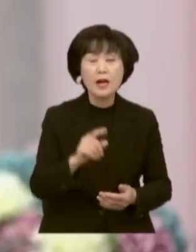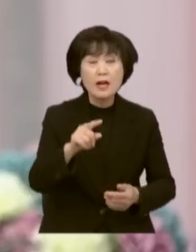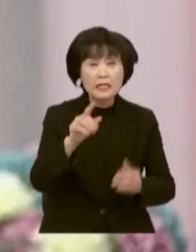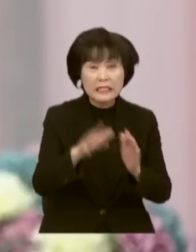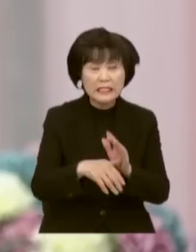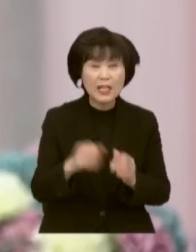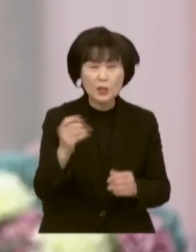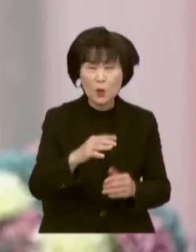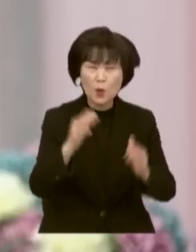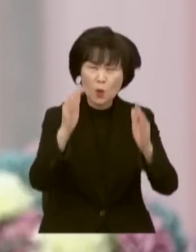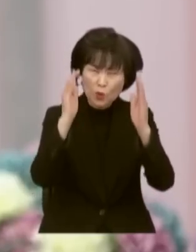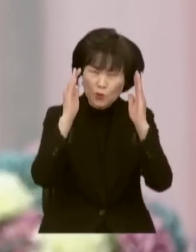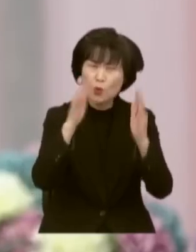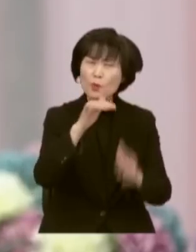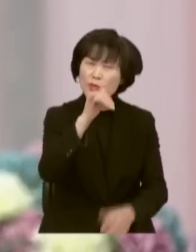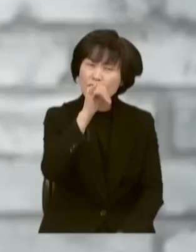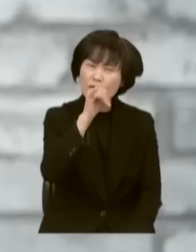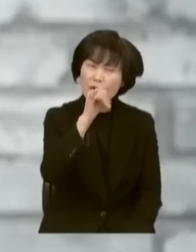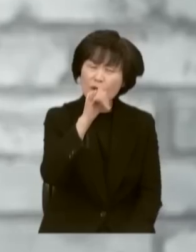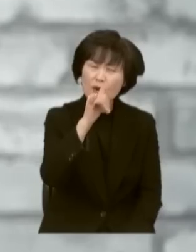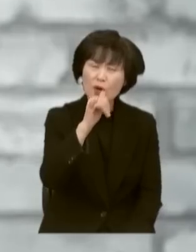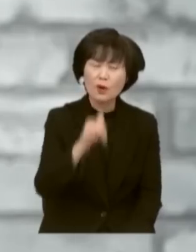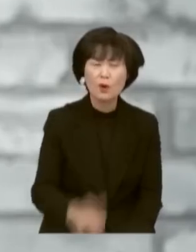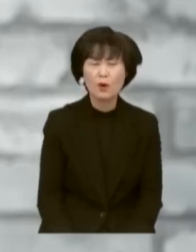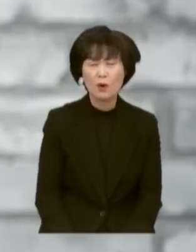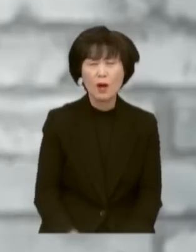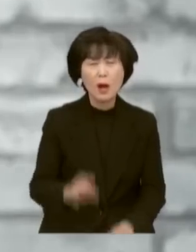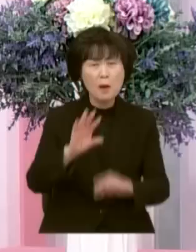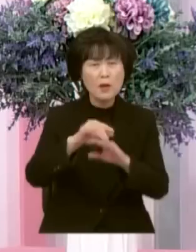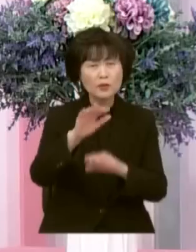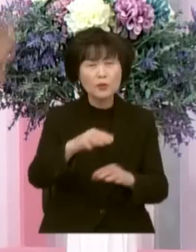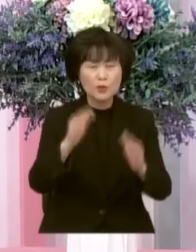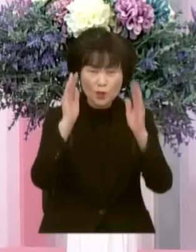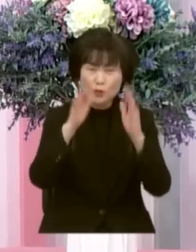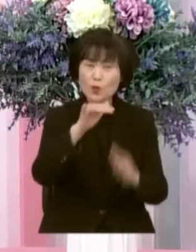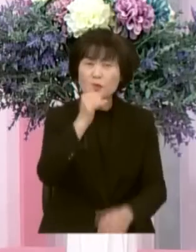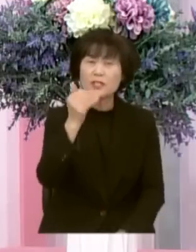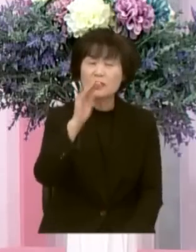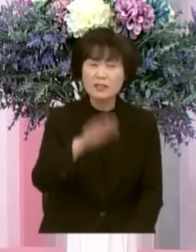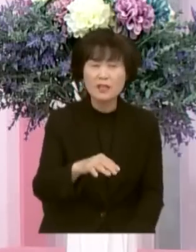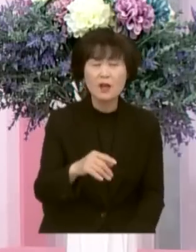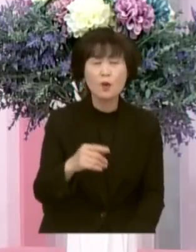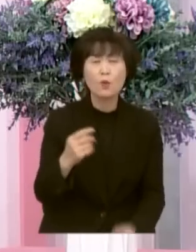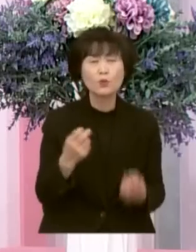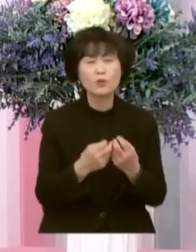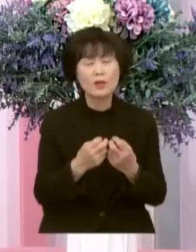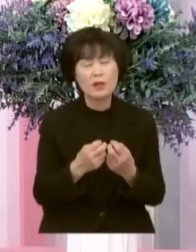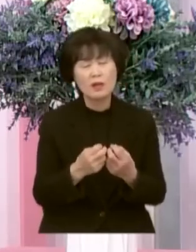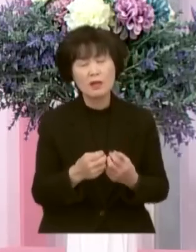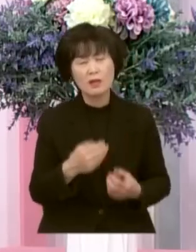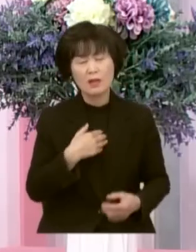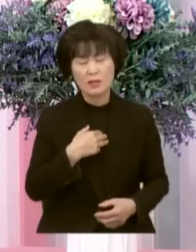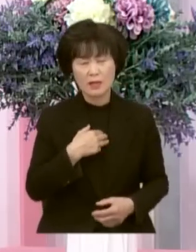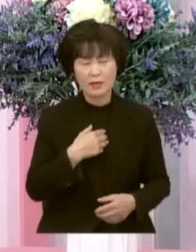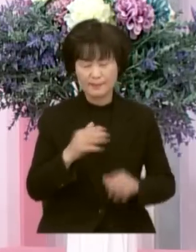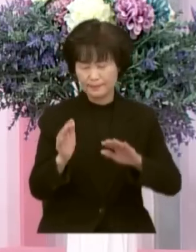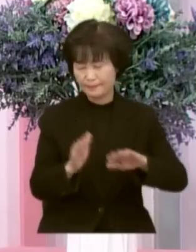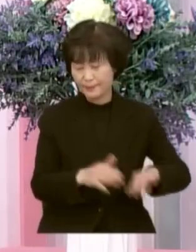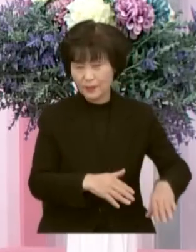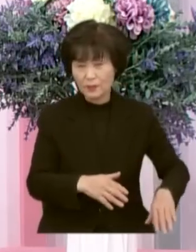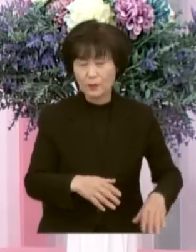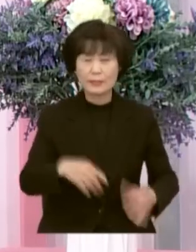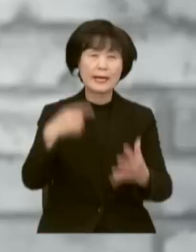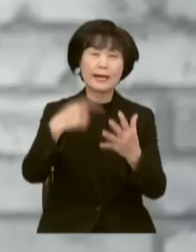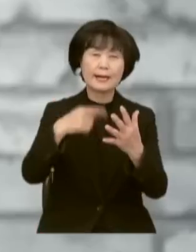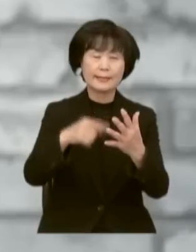있어요. JTBC에서 이제 수업을 할 텐데 또 책임감은 있으니까 이제 할 거는 조치는 이제 취해놓고 그리고는 수업을